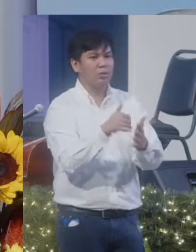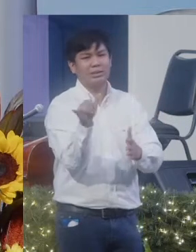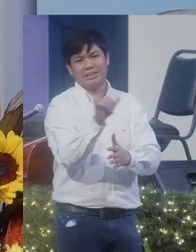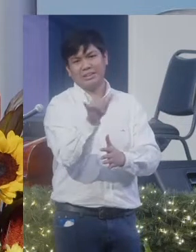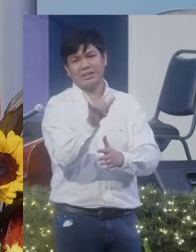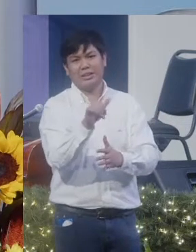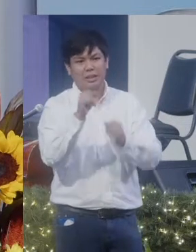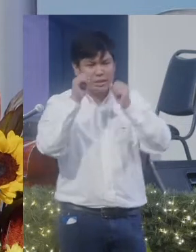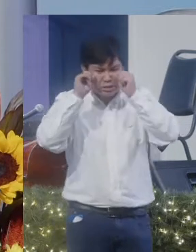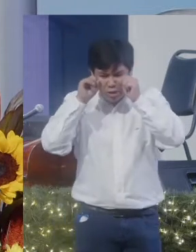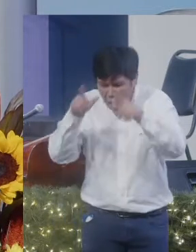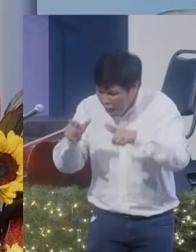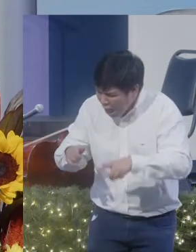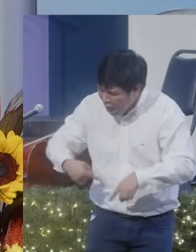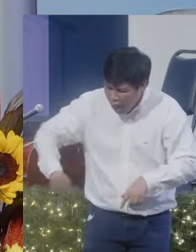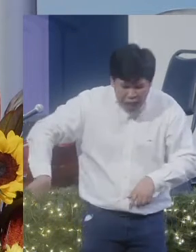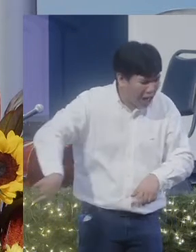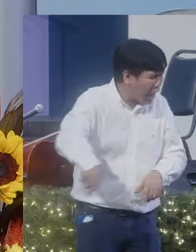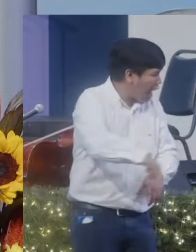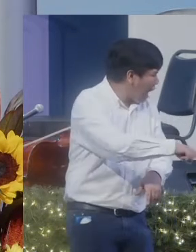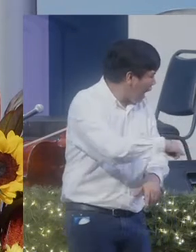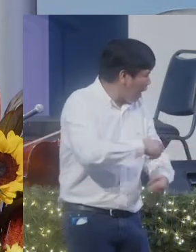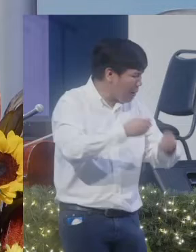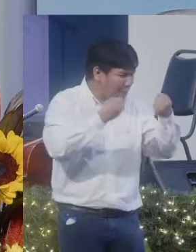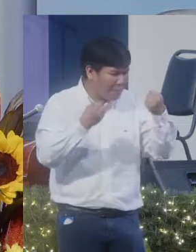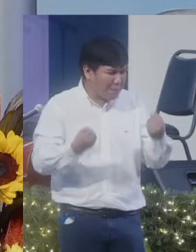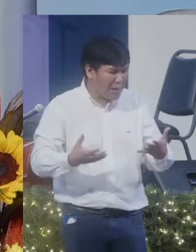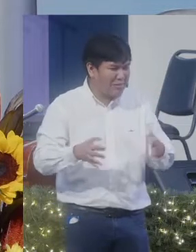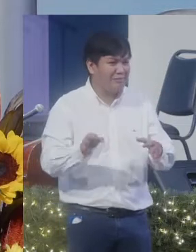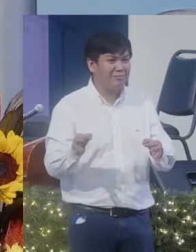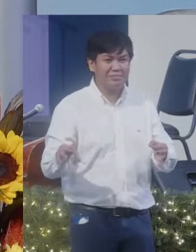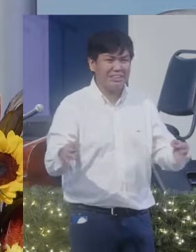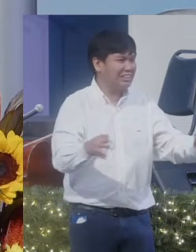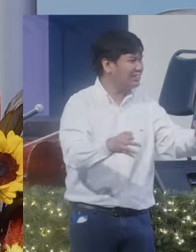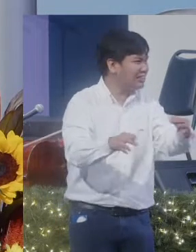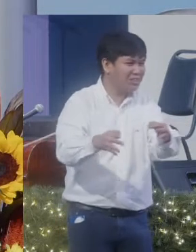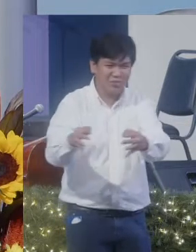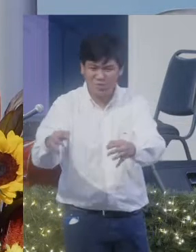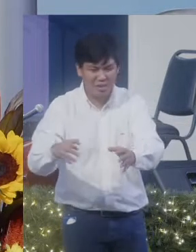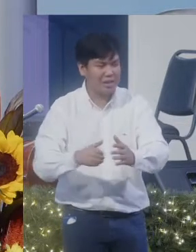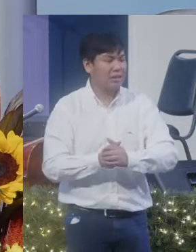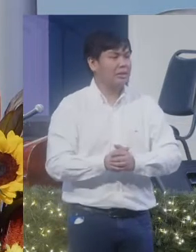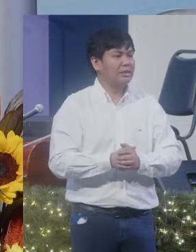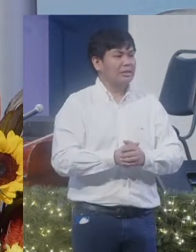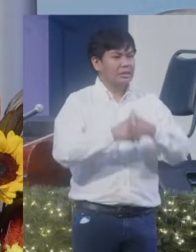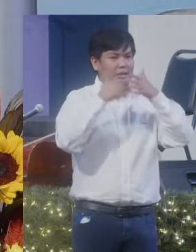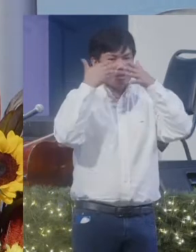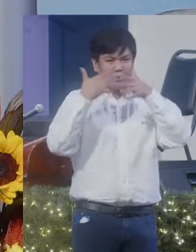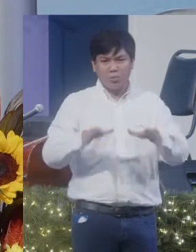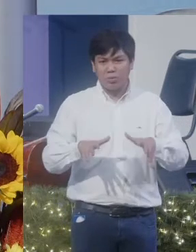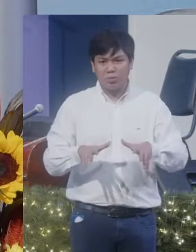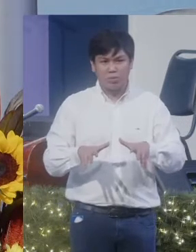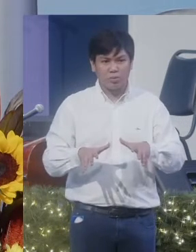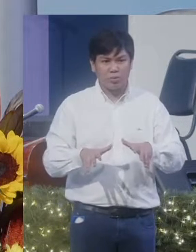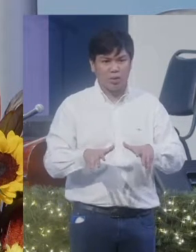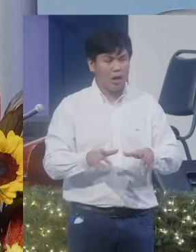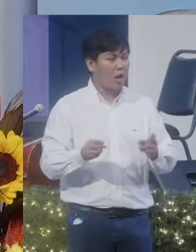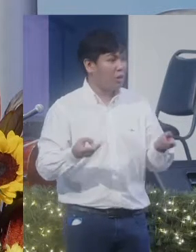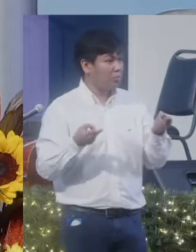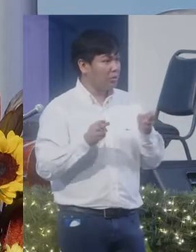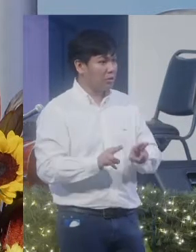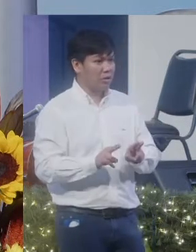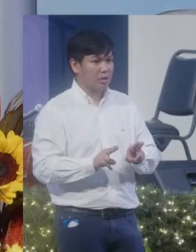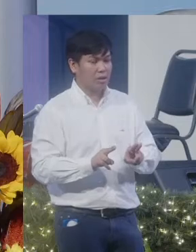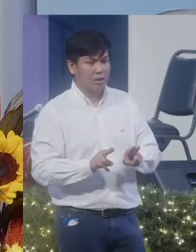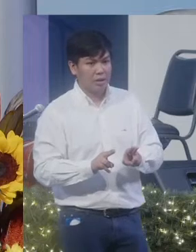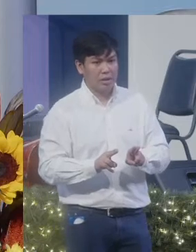were astonished at the catch of the fish that they had taken. And so also were James and John, sons of Zebedee,